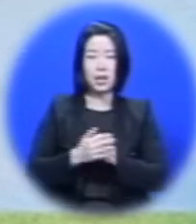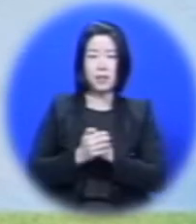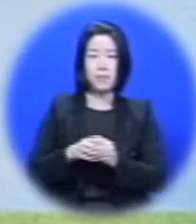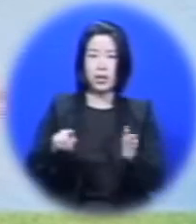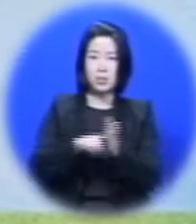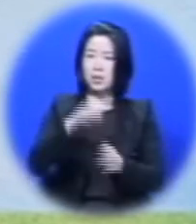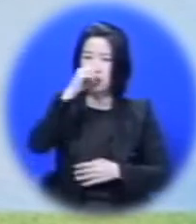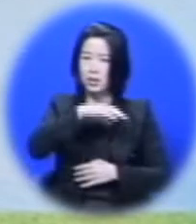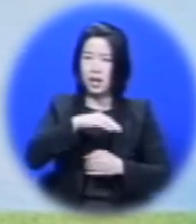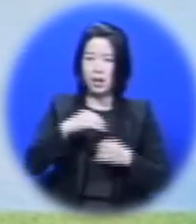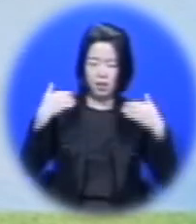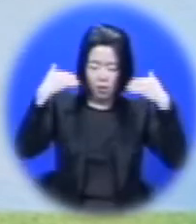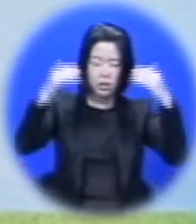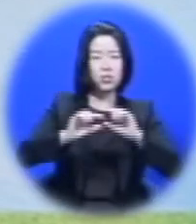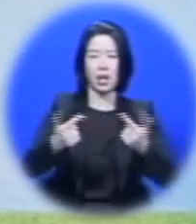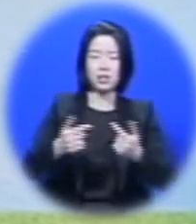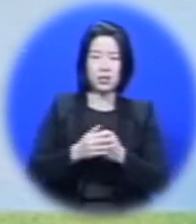믿음은 그냥 커지는 게 아닙니다.